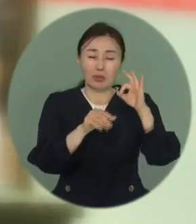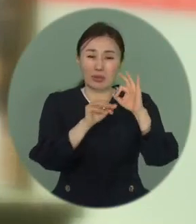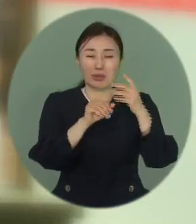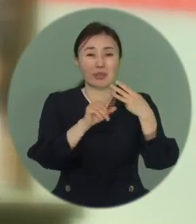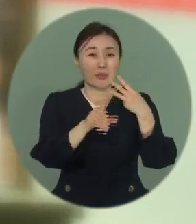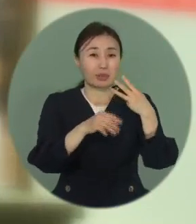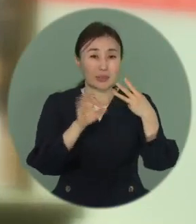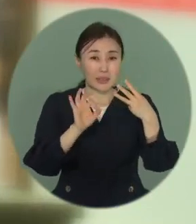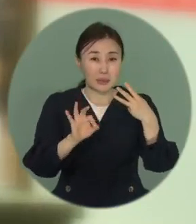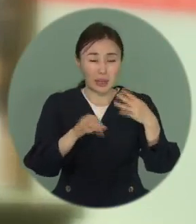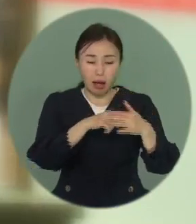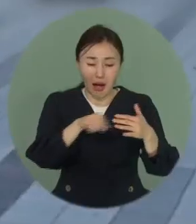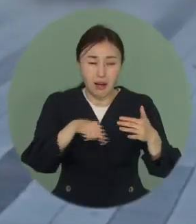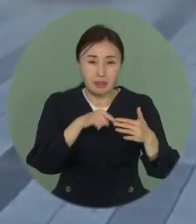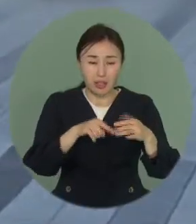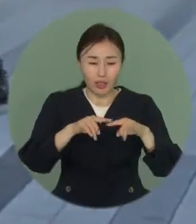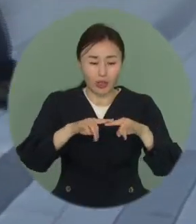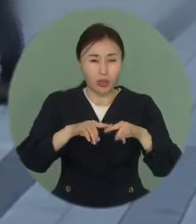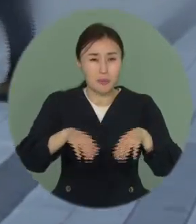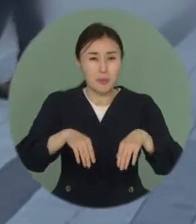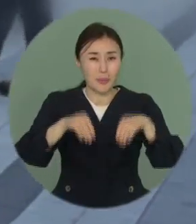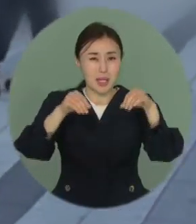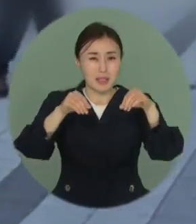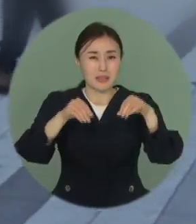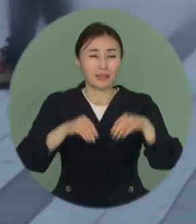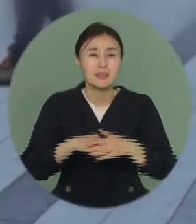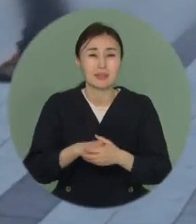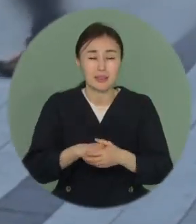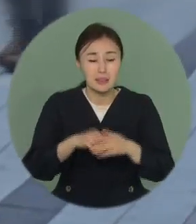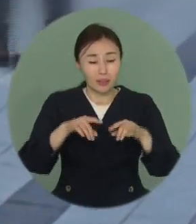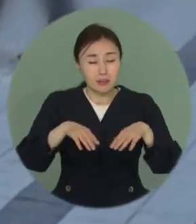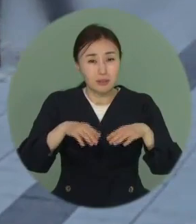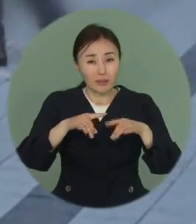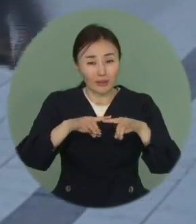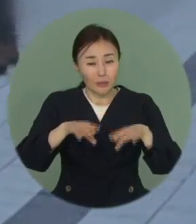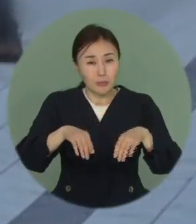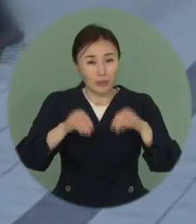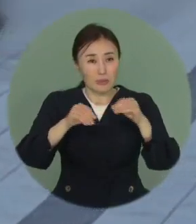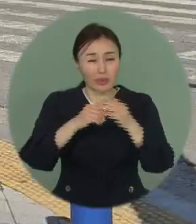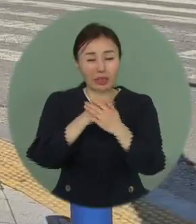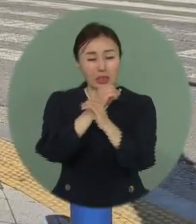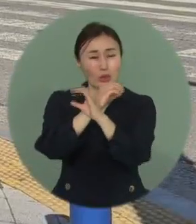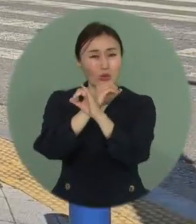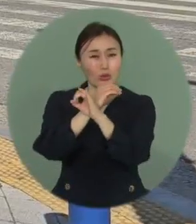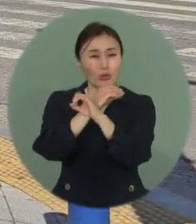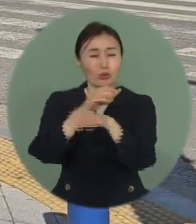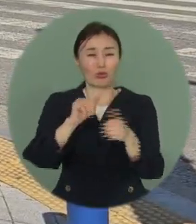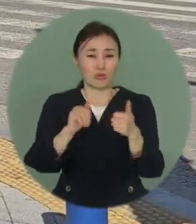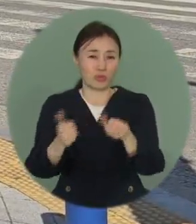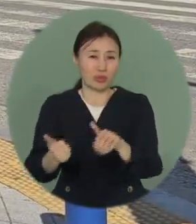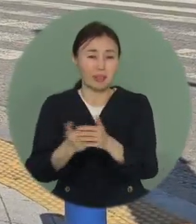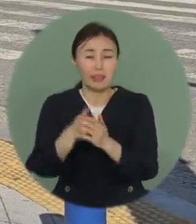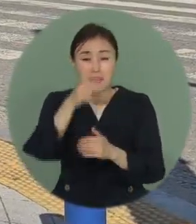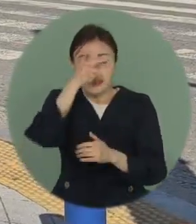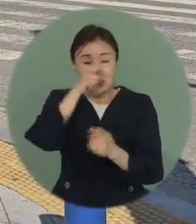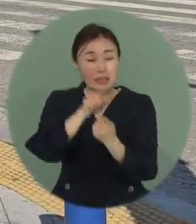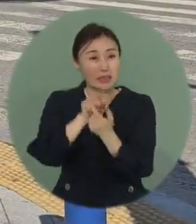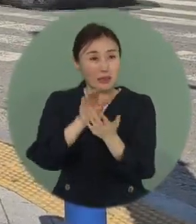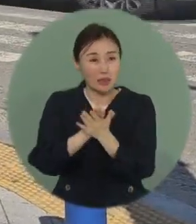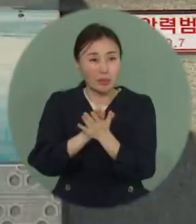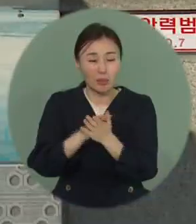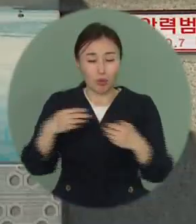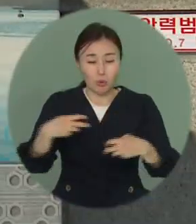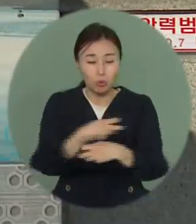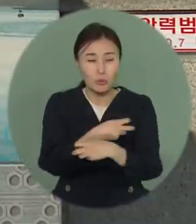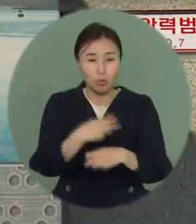단진의 상가에서 전기 공급이 끊겼습니다 정전에 상가 앞 신호등도 작동하지 않으면서 경찰이 직접 교통